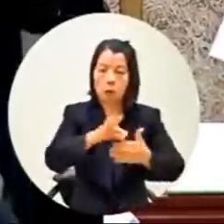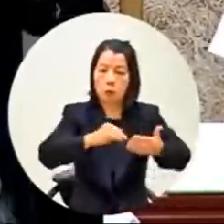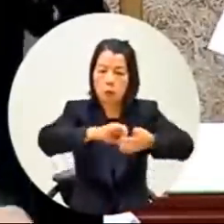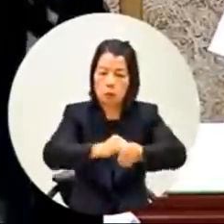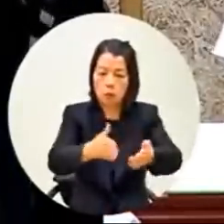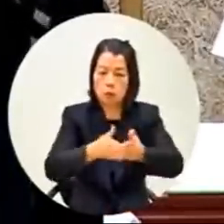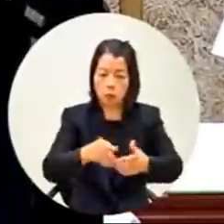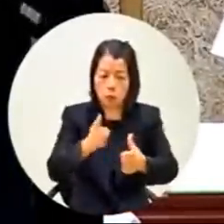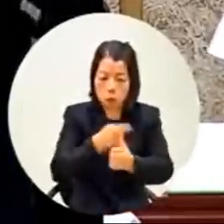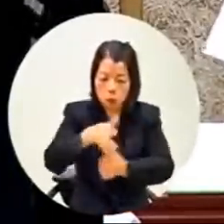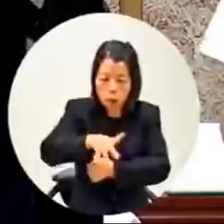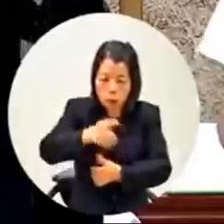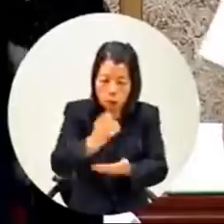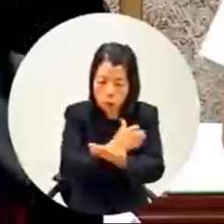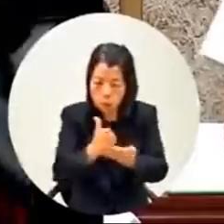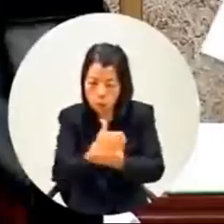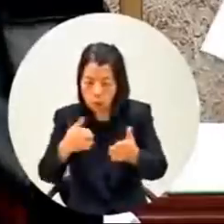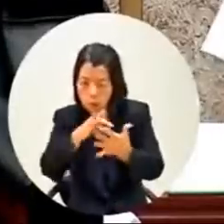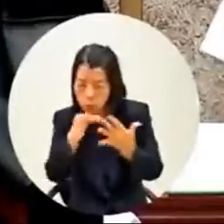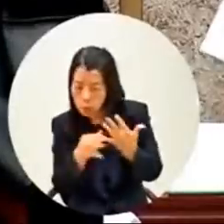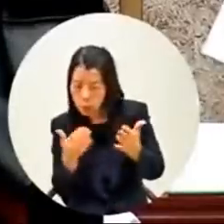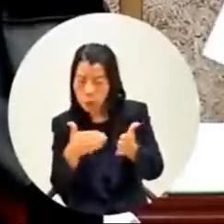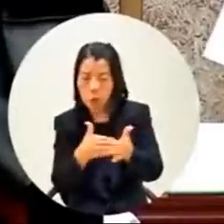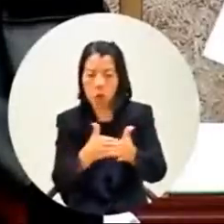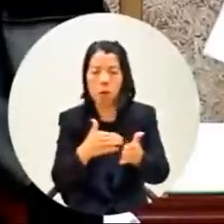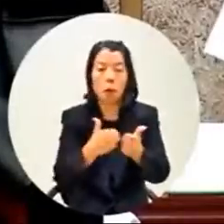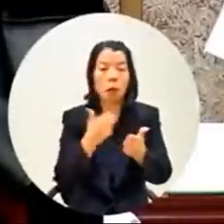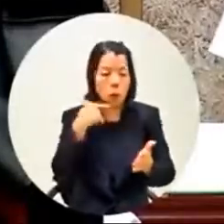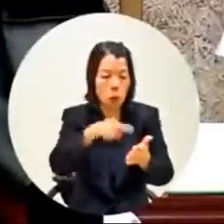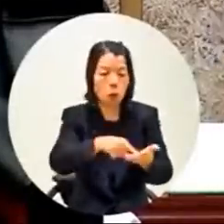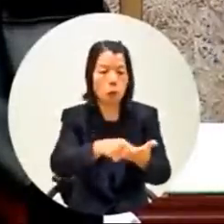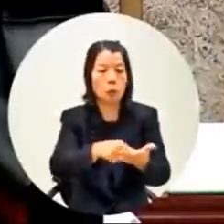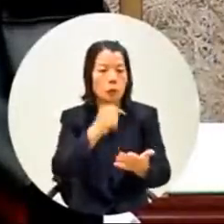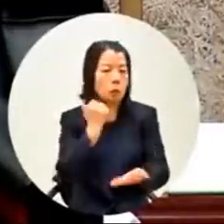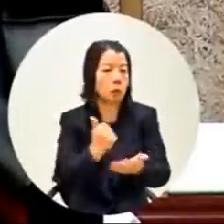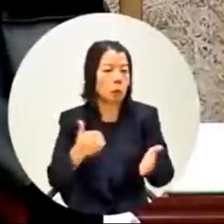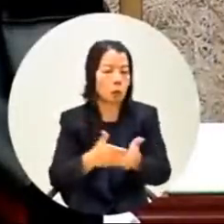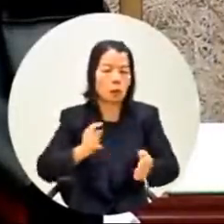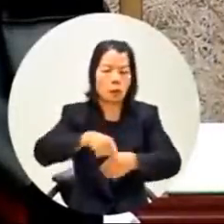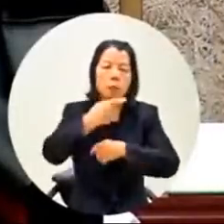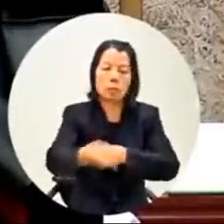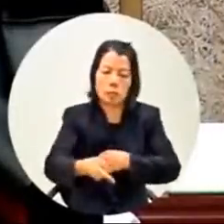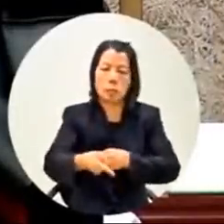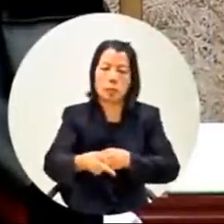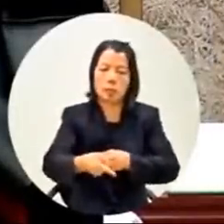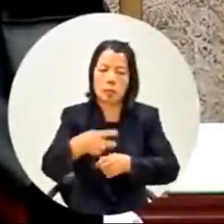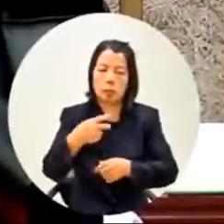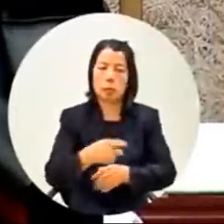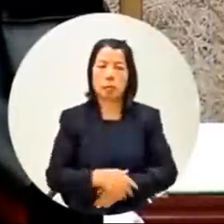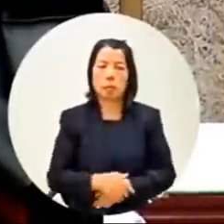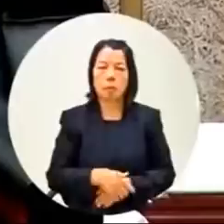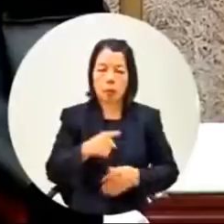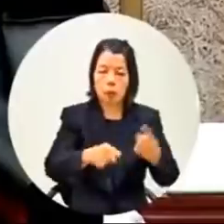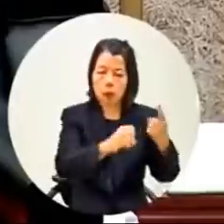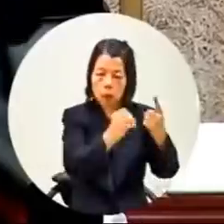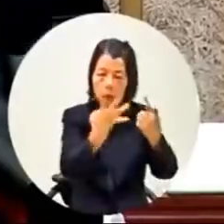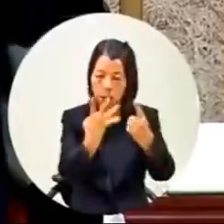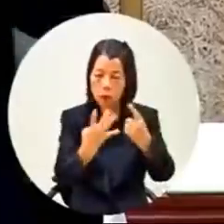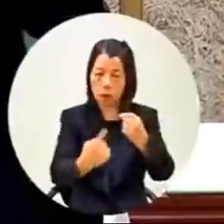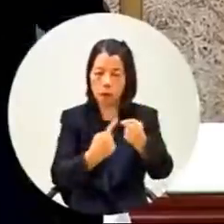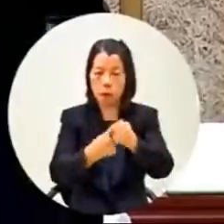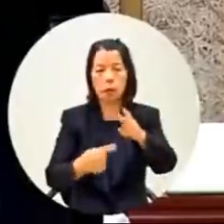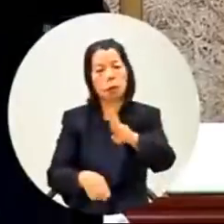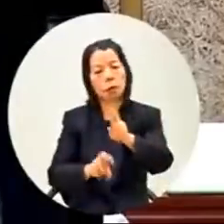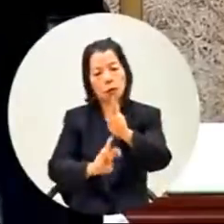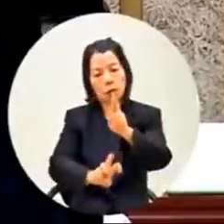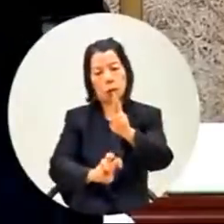审查，符合的话才有走后面初审的程序。 局长，你不要再跟我抬杠，我已经告诉你，这是104年12月